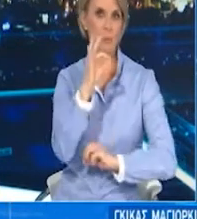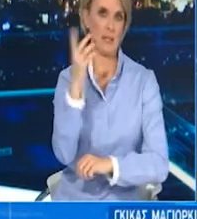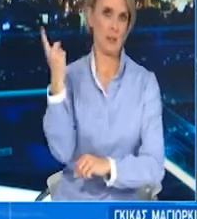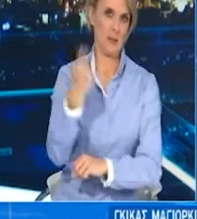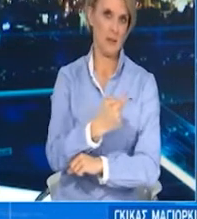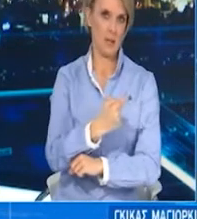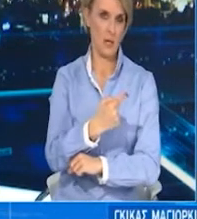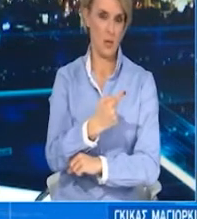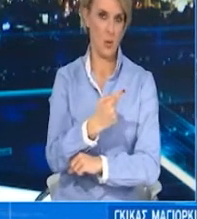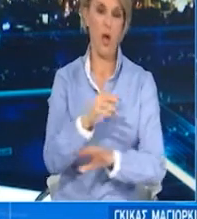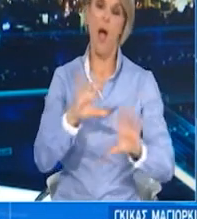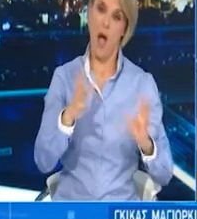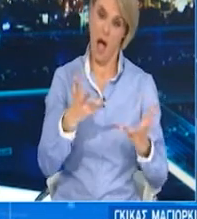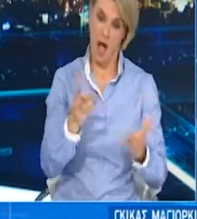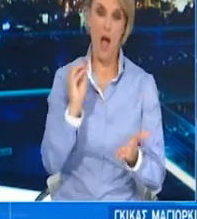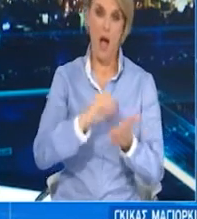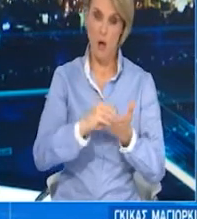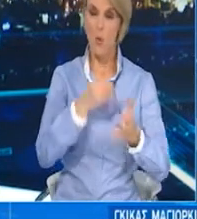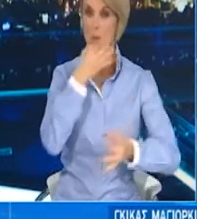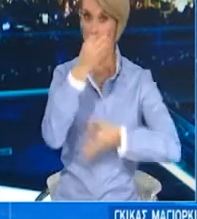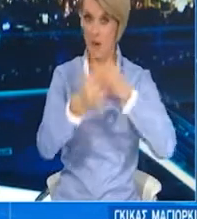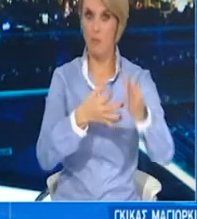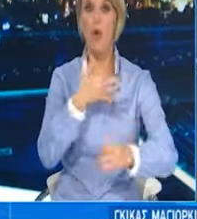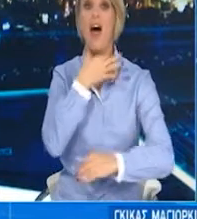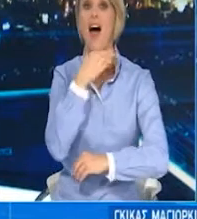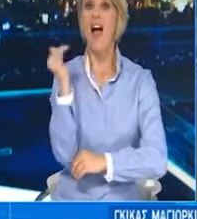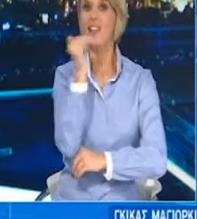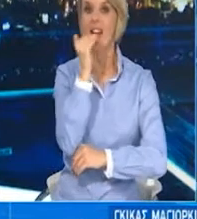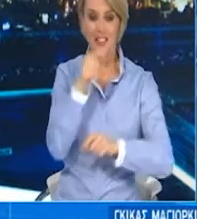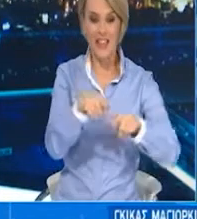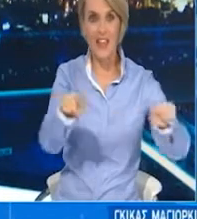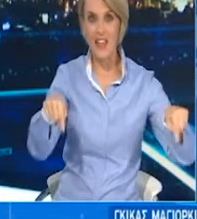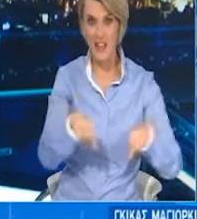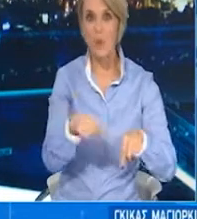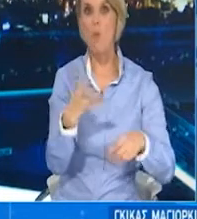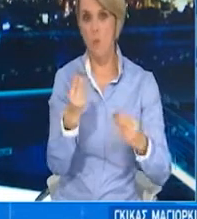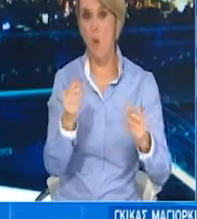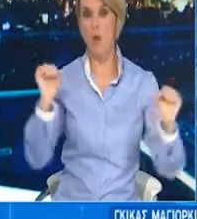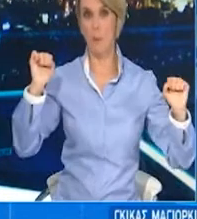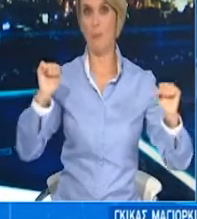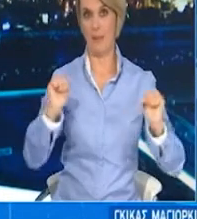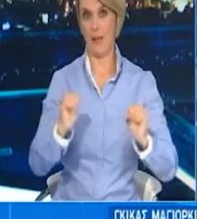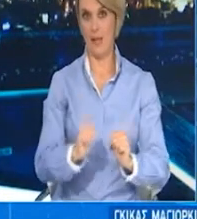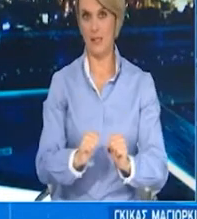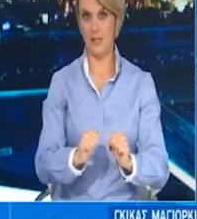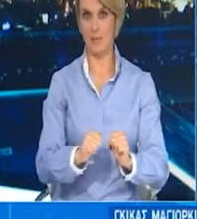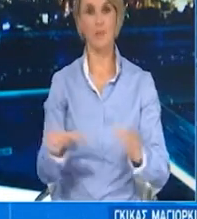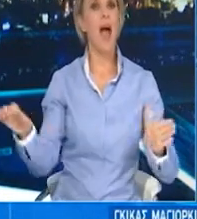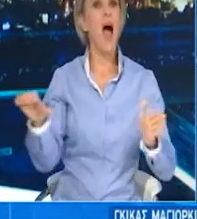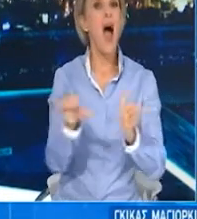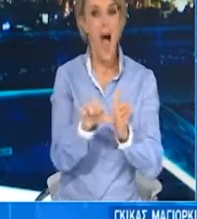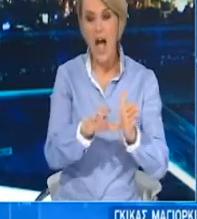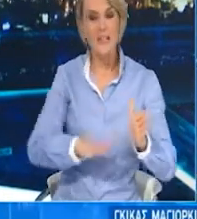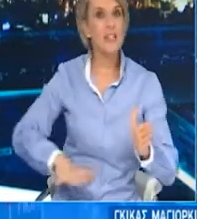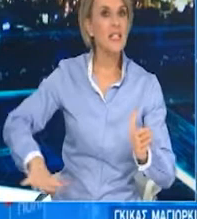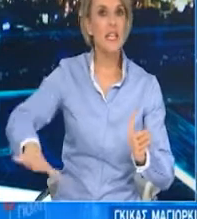να τονιστεί ότι η κατάσταση στις ΜΕΘ παραμένει εξαιρετικά επιβαρημένη. Στην Αττική, ο αριθμός των διαγνώσεων την προηγούμενη εβδομάδα